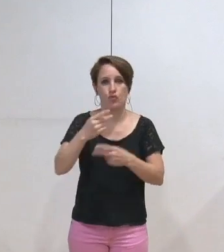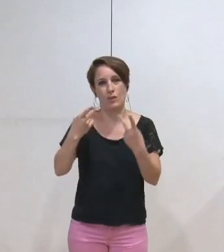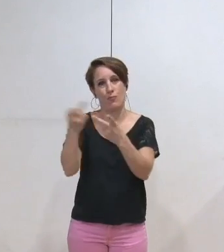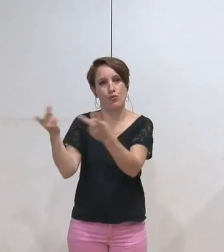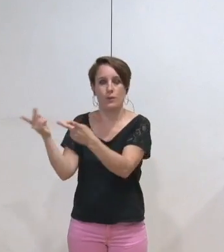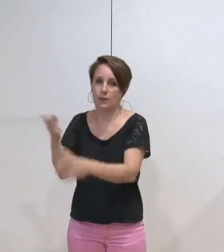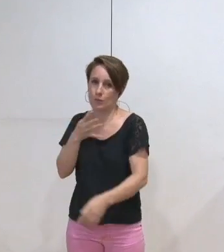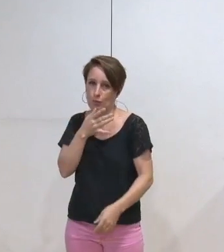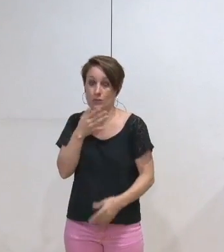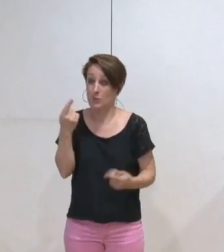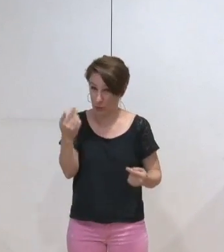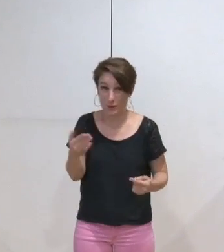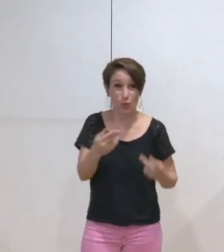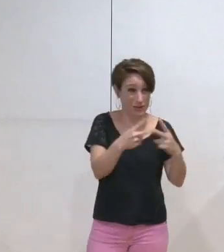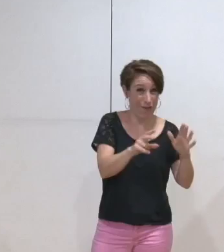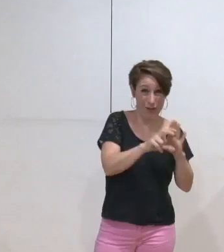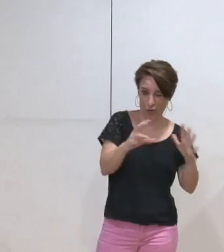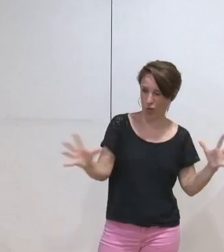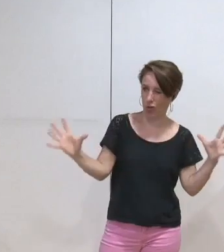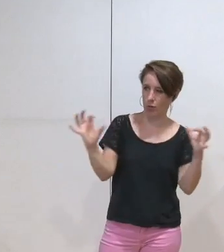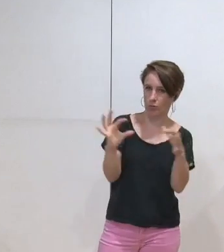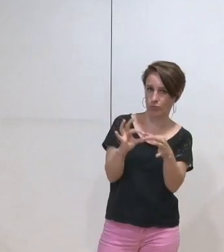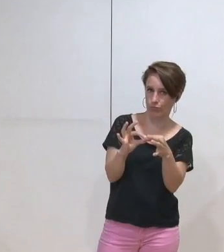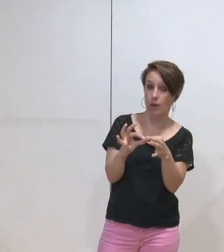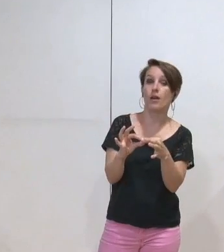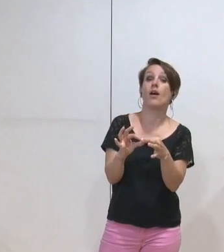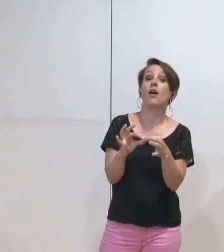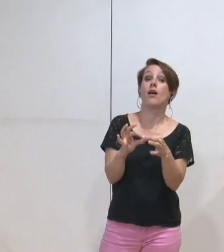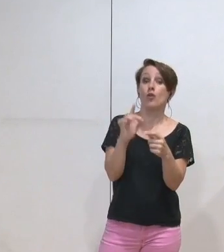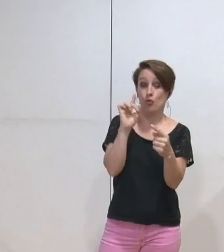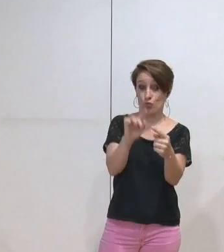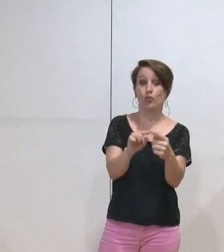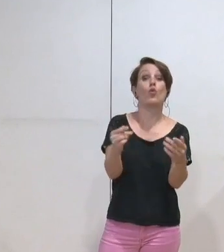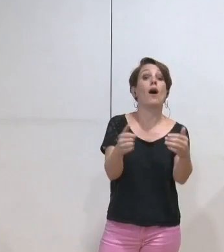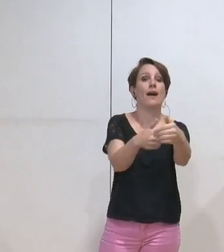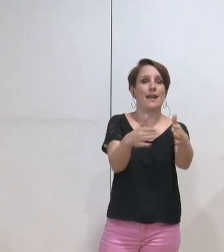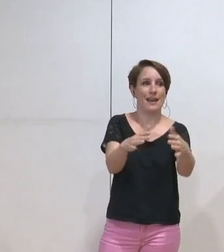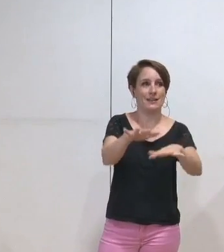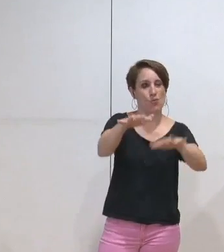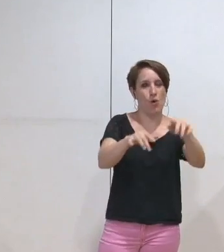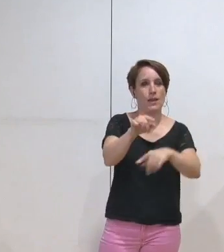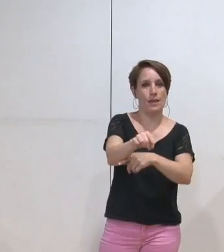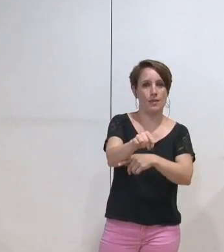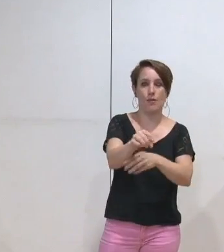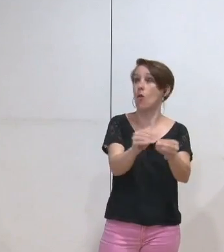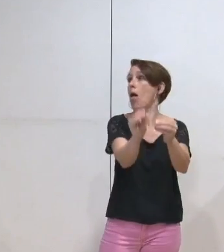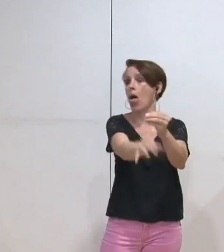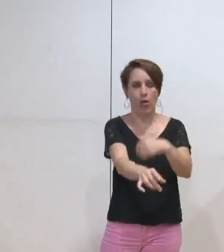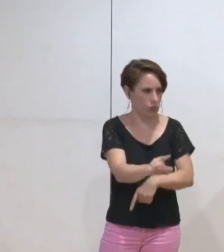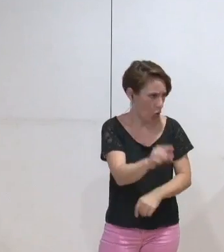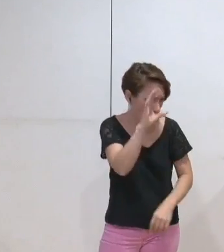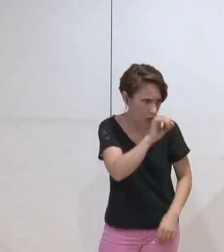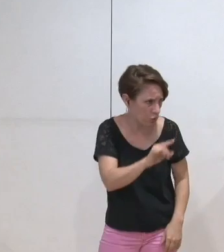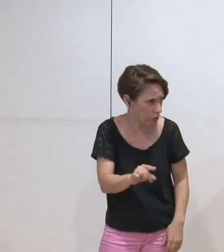cohérente entre la ville et le CCAS nous permettra bien de travailler en direction des classes moyennes elles ne sont absolument pas oubliées de notre